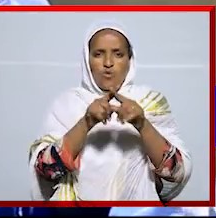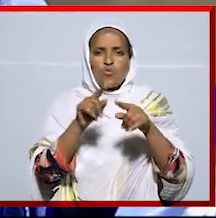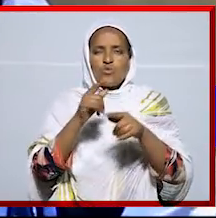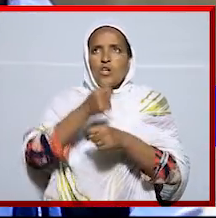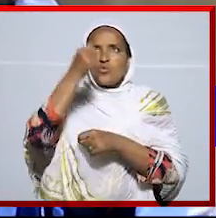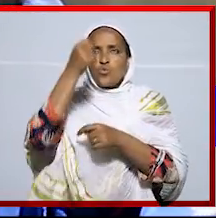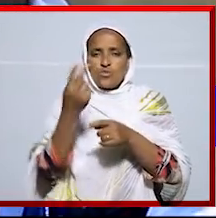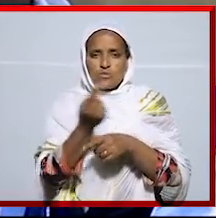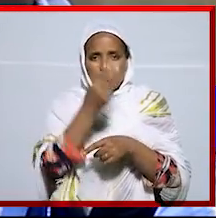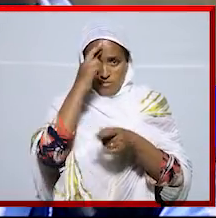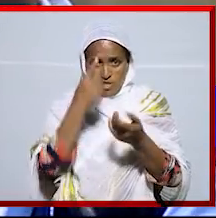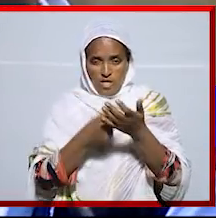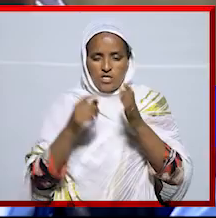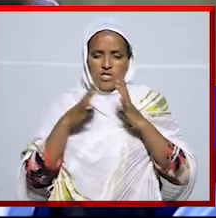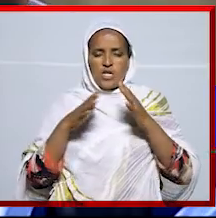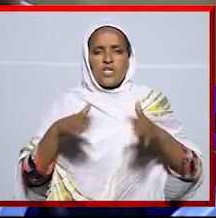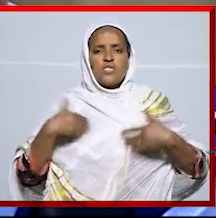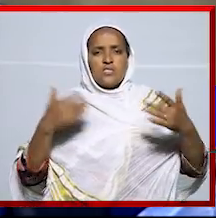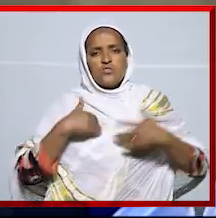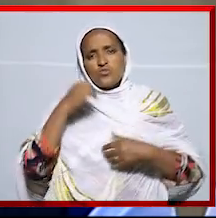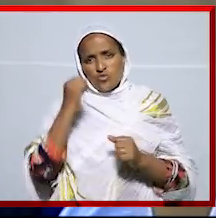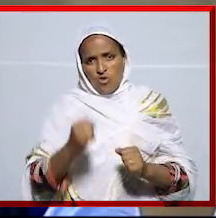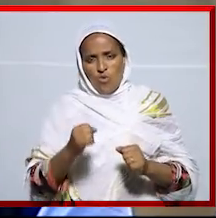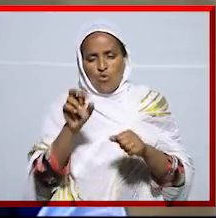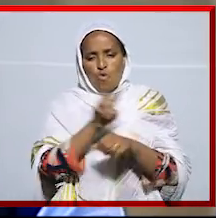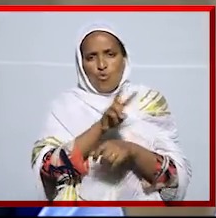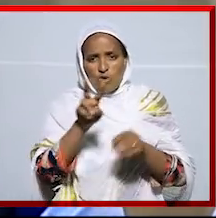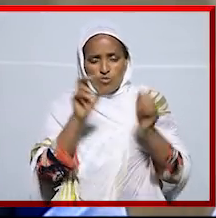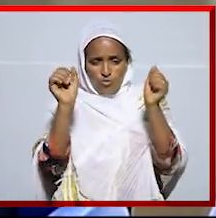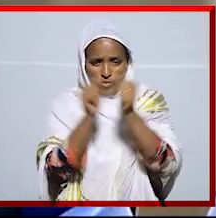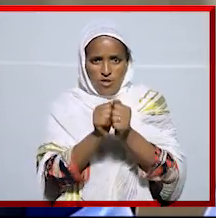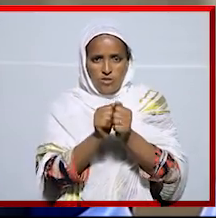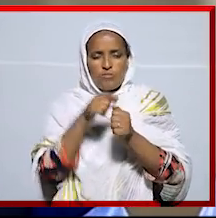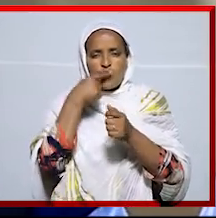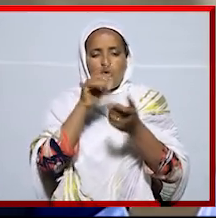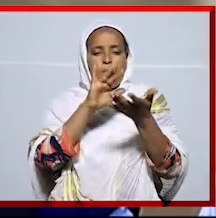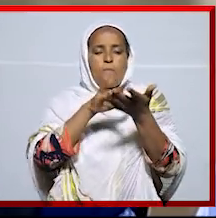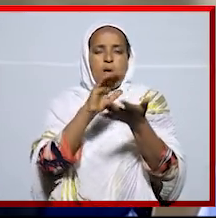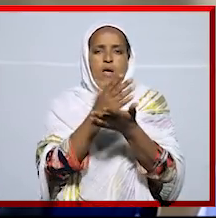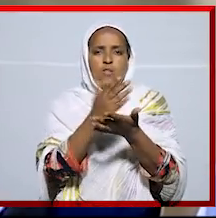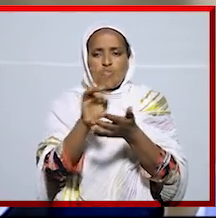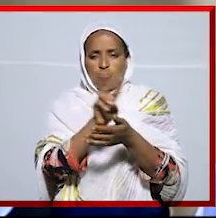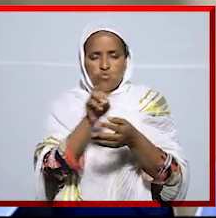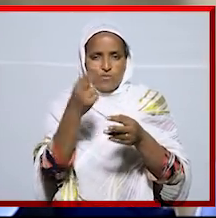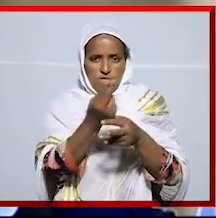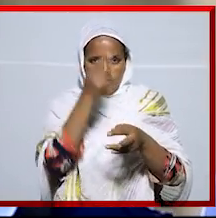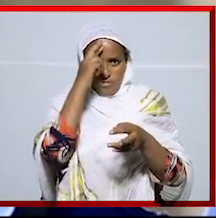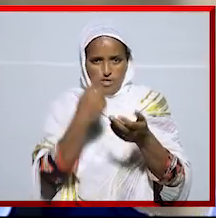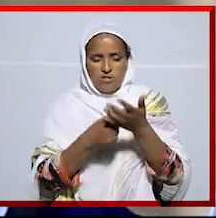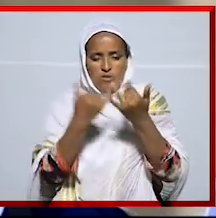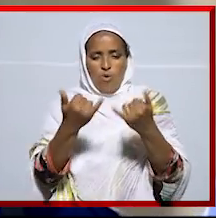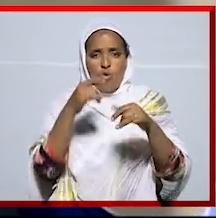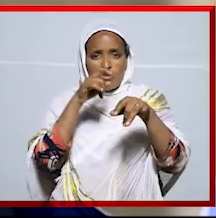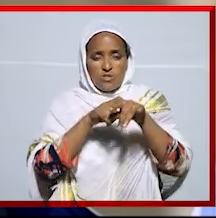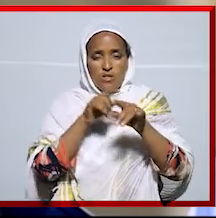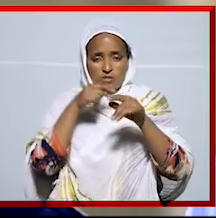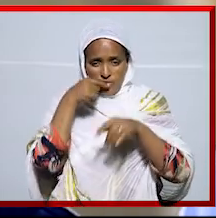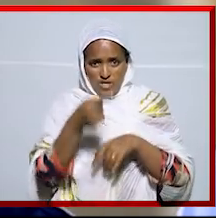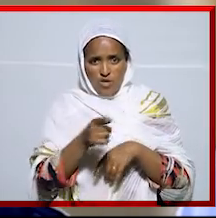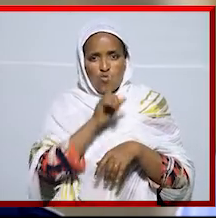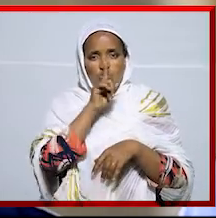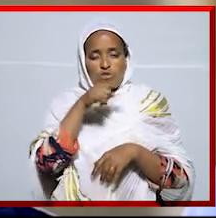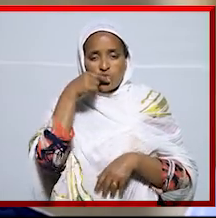እኔ አልችልም። መንፈሳዊ ብቻ ልሁን ብል እኔ የምችል አይመስለኝም። ለዛ ስለሆነ ሁለቱንም ነው የማደርገው። ዘፈንም አዳምጣለሁ፣